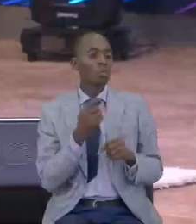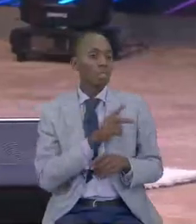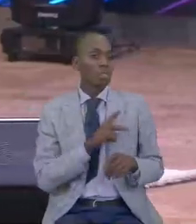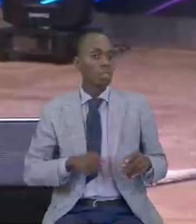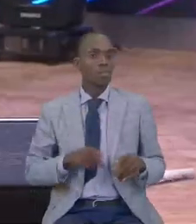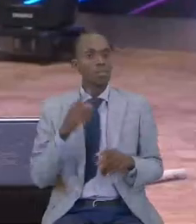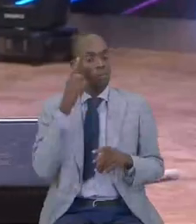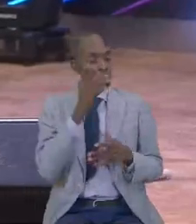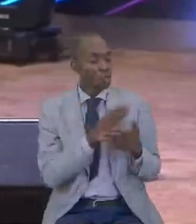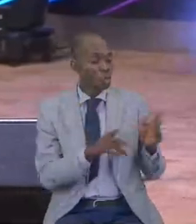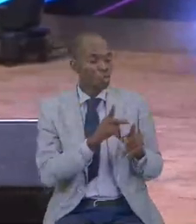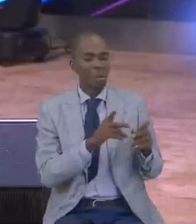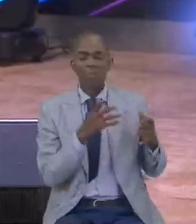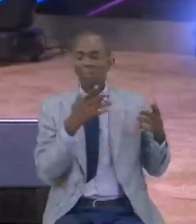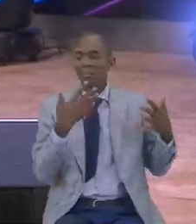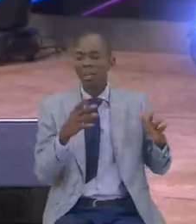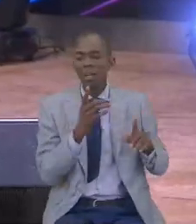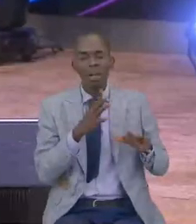terminé. Parfois, ils vont dire,